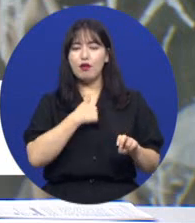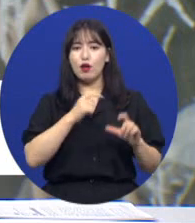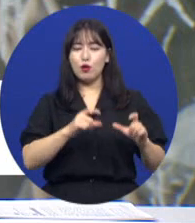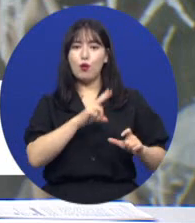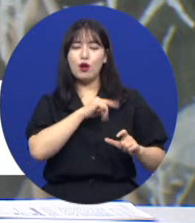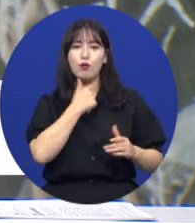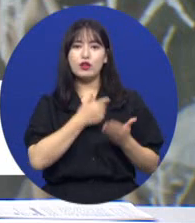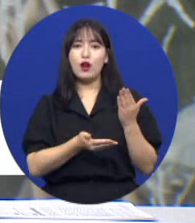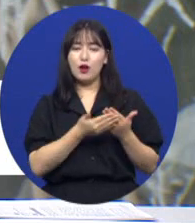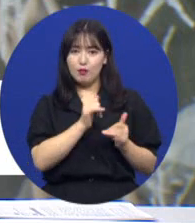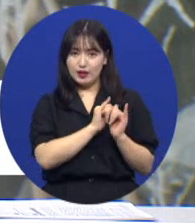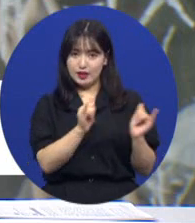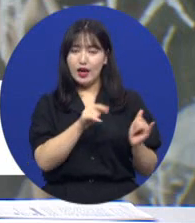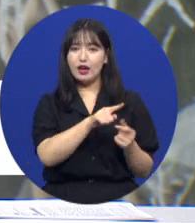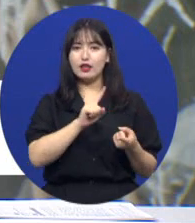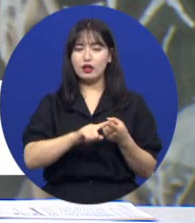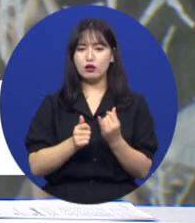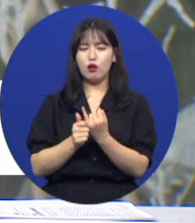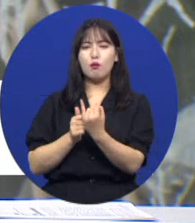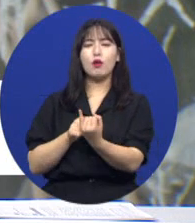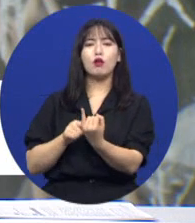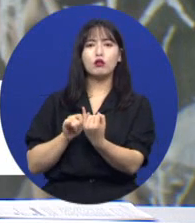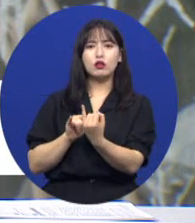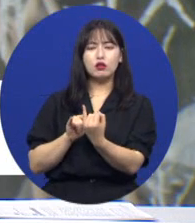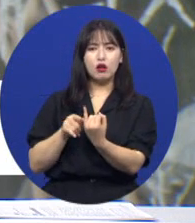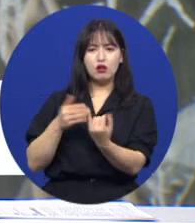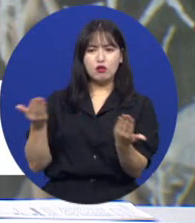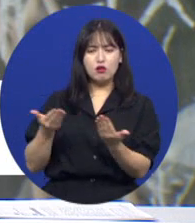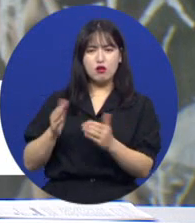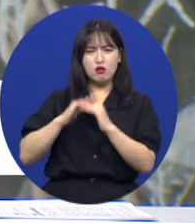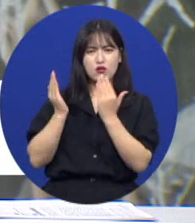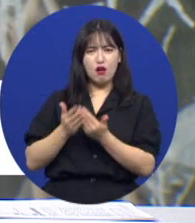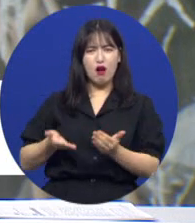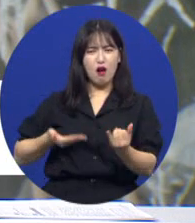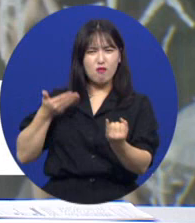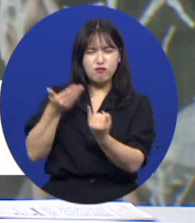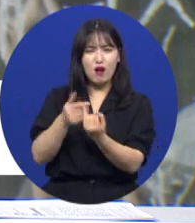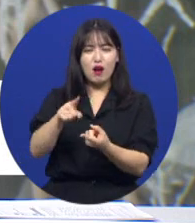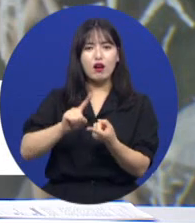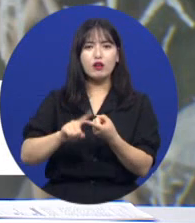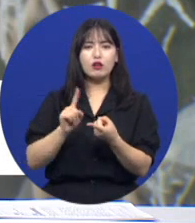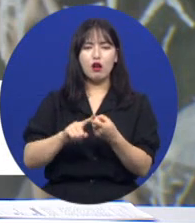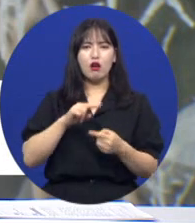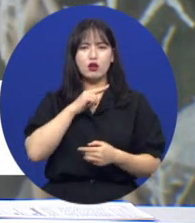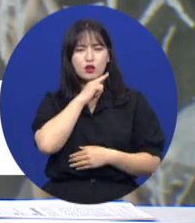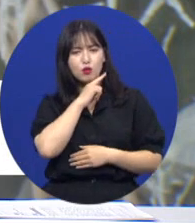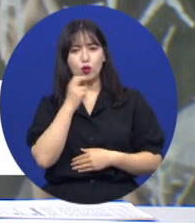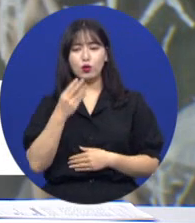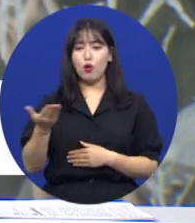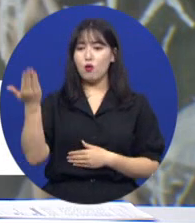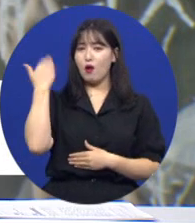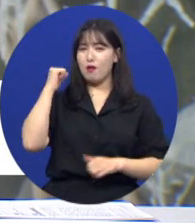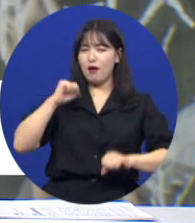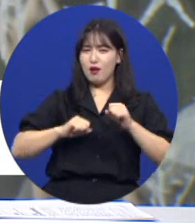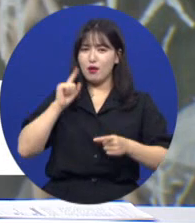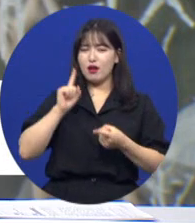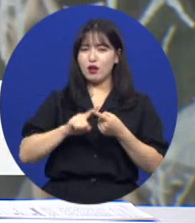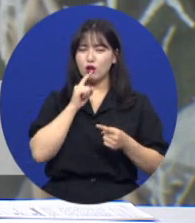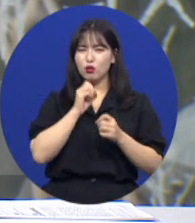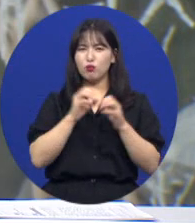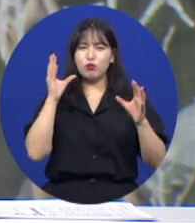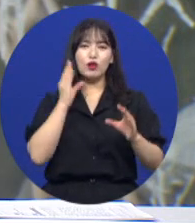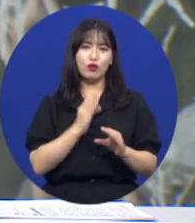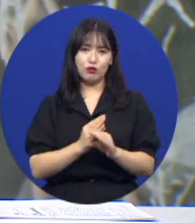대해서는 배우자 일감 몰아주기 의혹과 함께 과거 행적을 놓고도 논란이 일고 있습니다